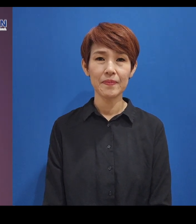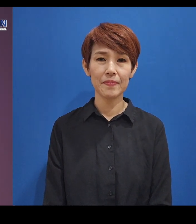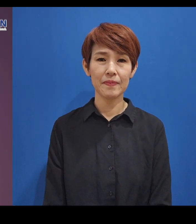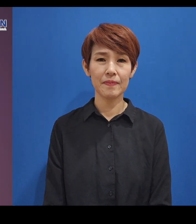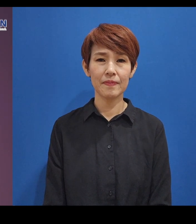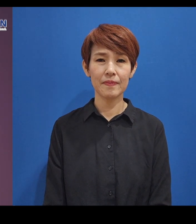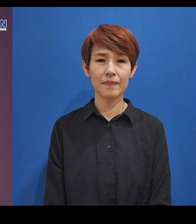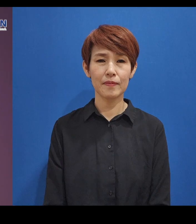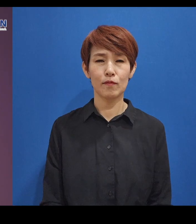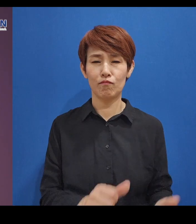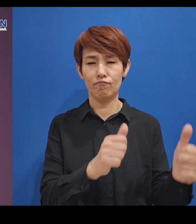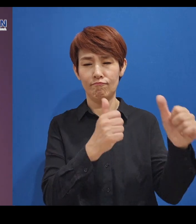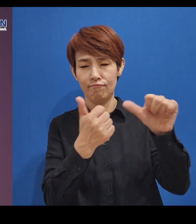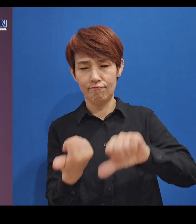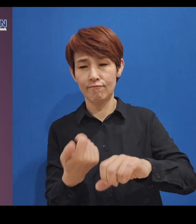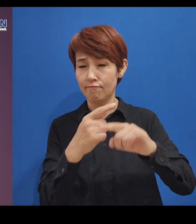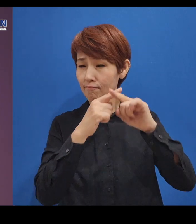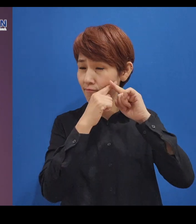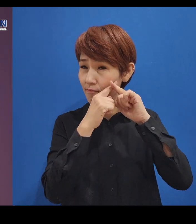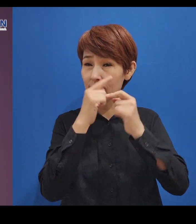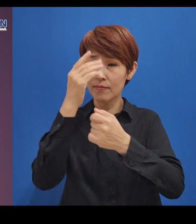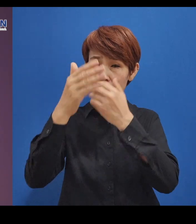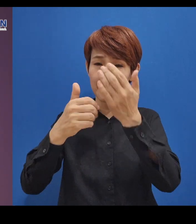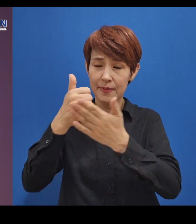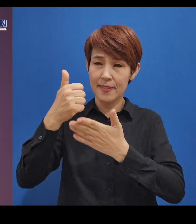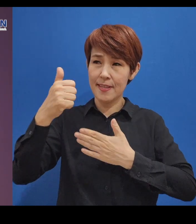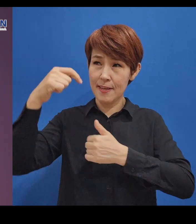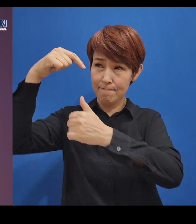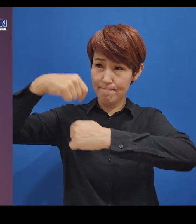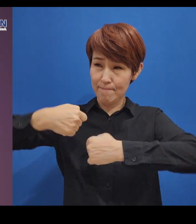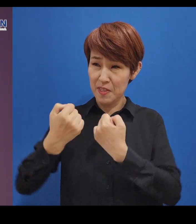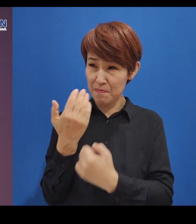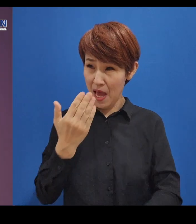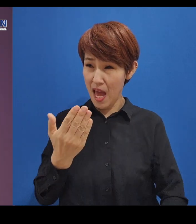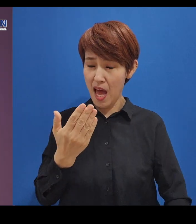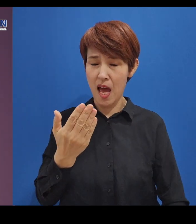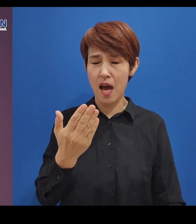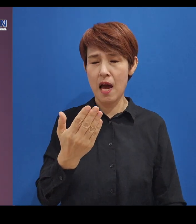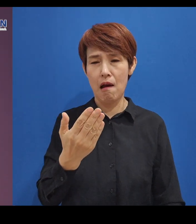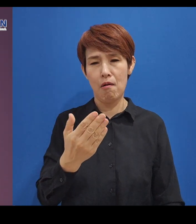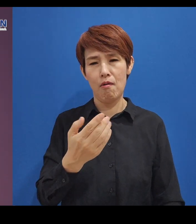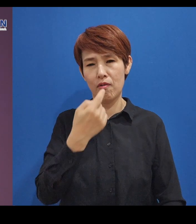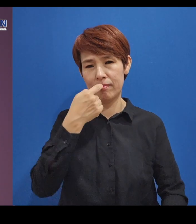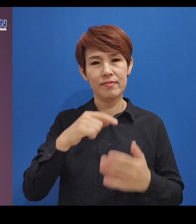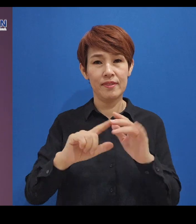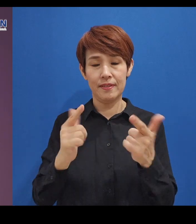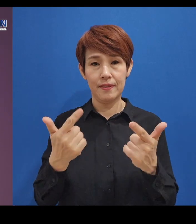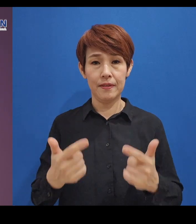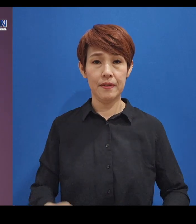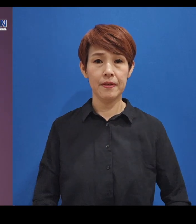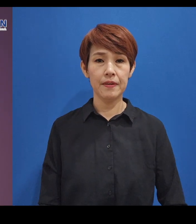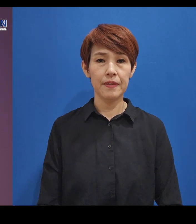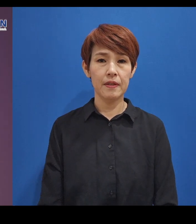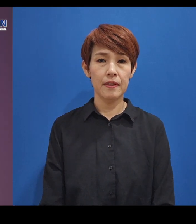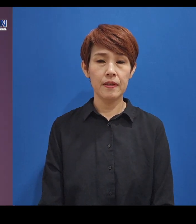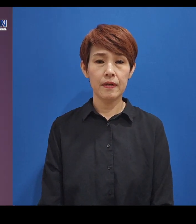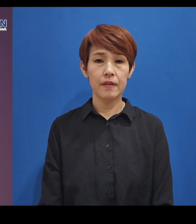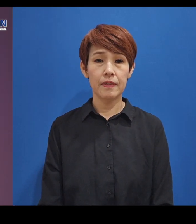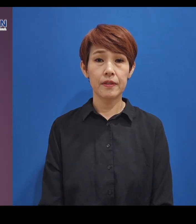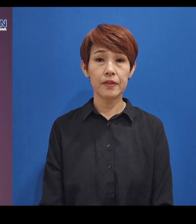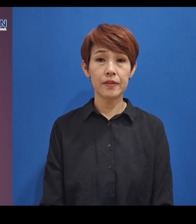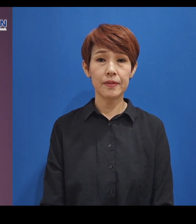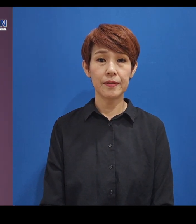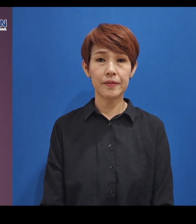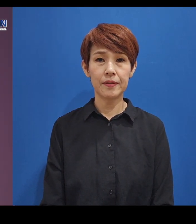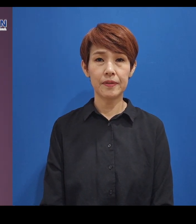죽어서라도. 두 번째, 우리가 죽어서라도 마땅히 나의 순종을 드려야 할 그분이 누구신가